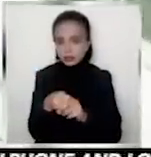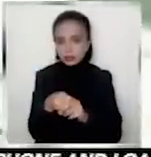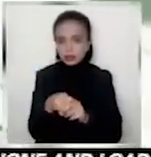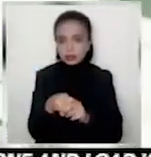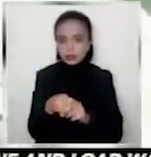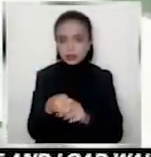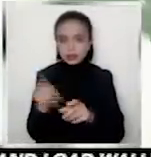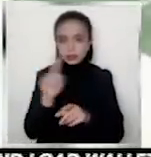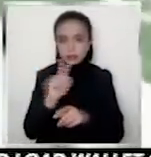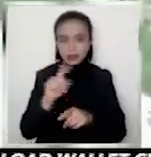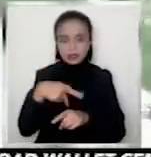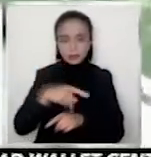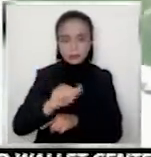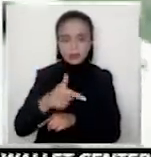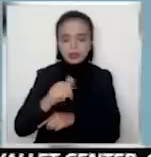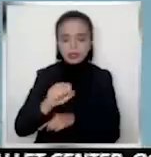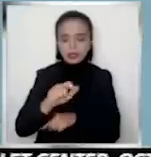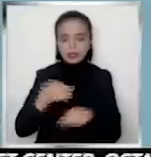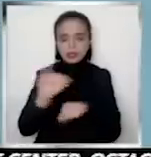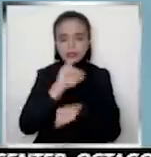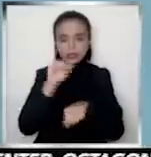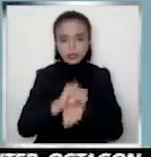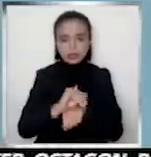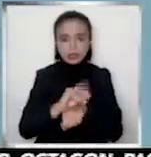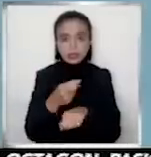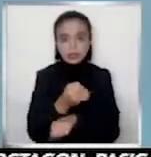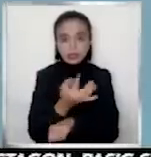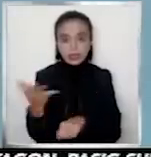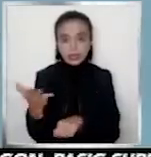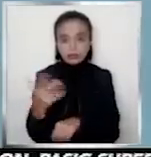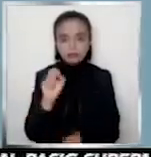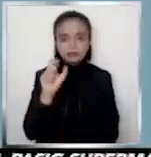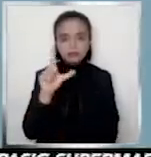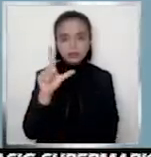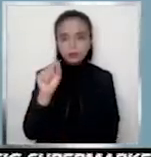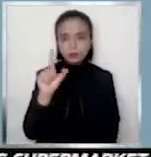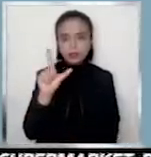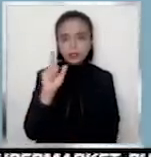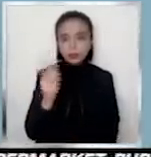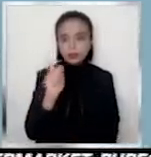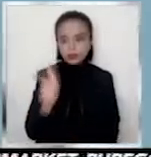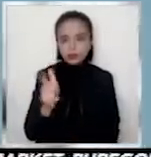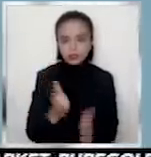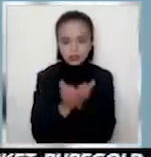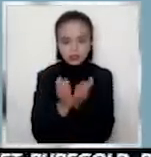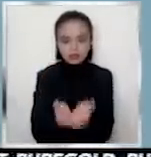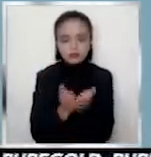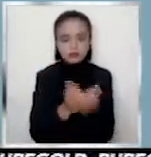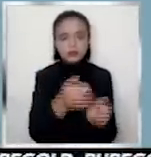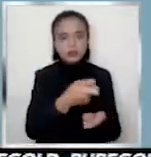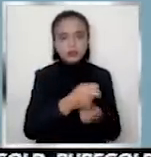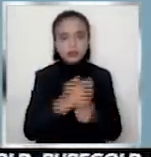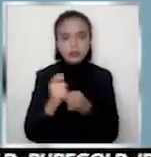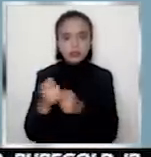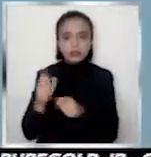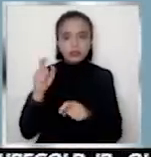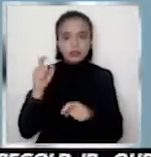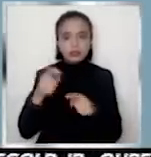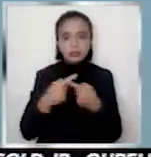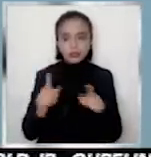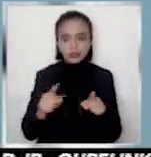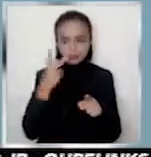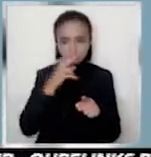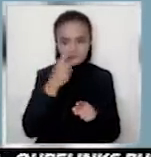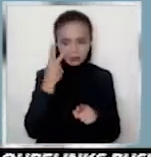Pag-asa Island, nakadaong laman ang hindi bababa sa 20 mga barko ng Chinese fishing militia na hindi naman daw nakikitang